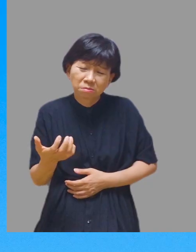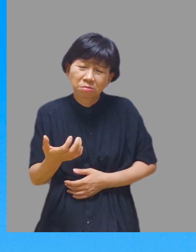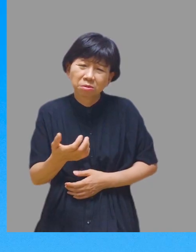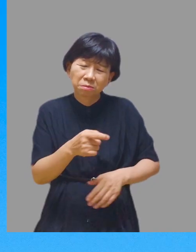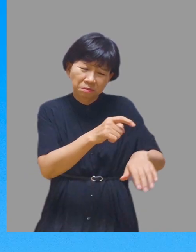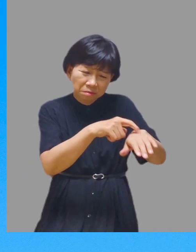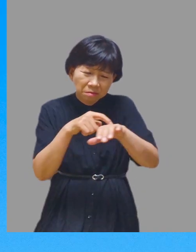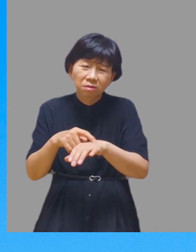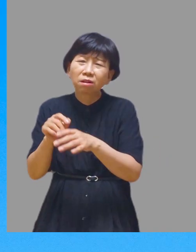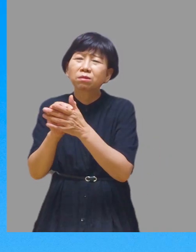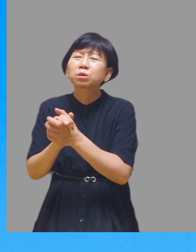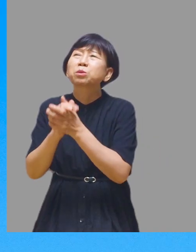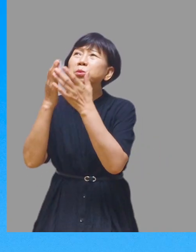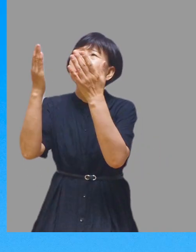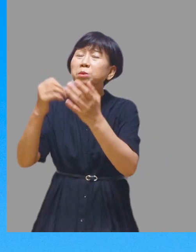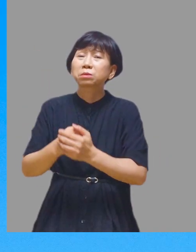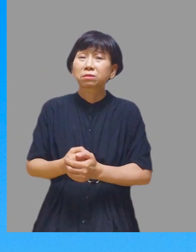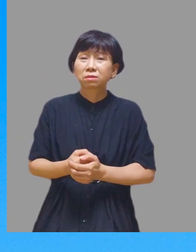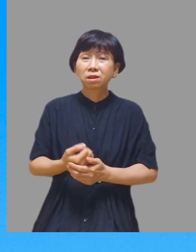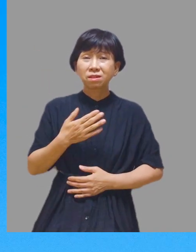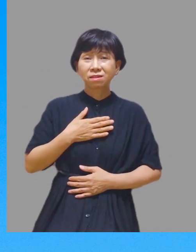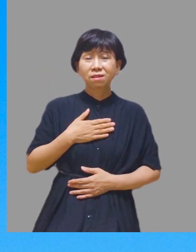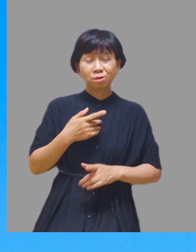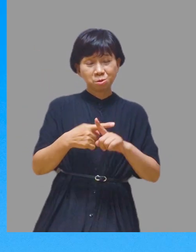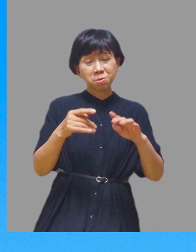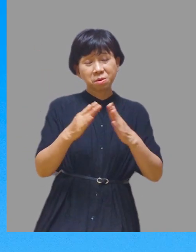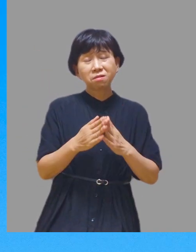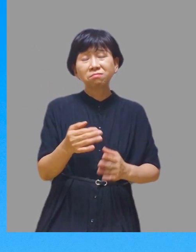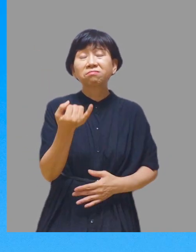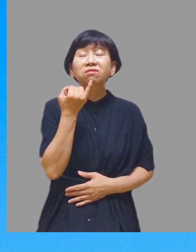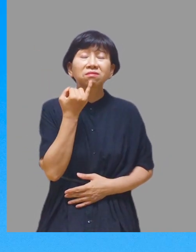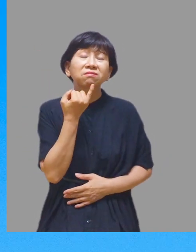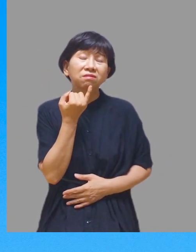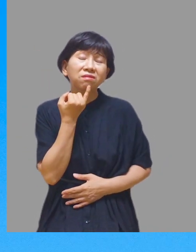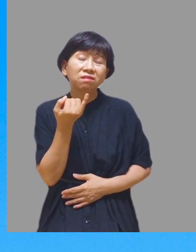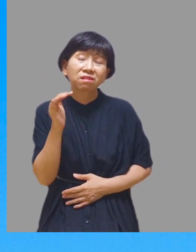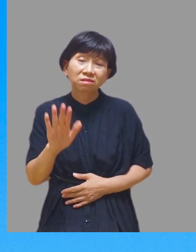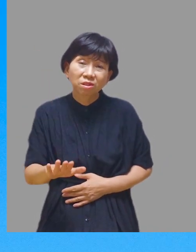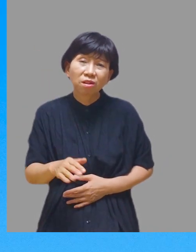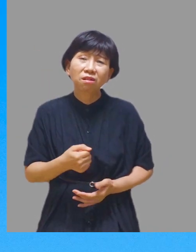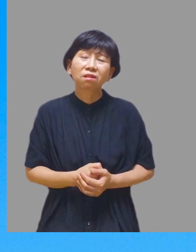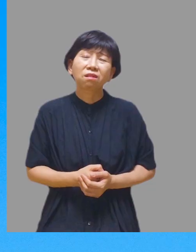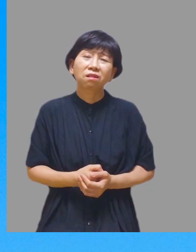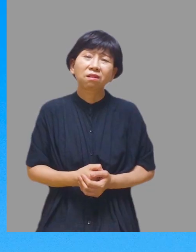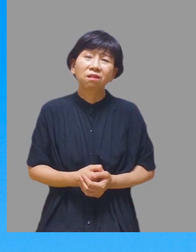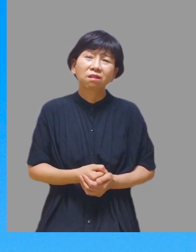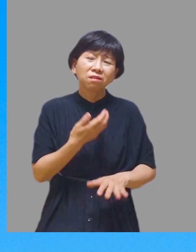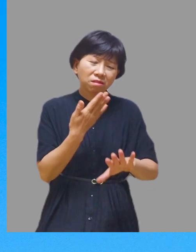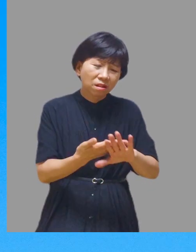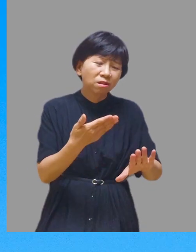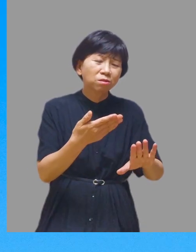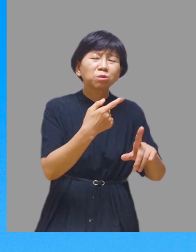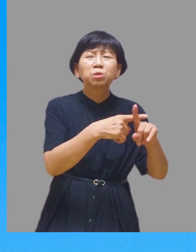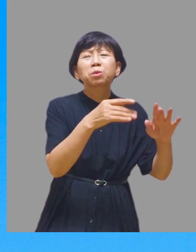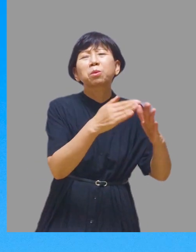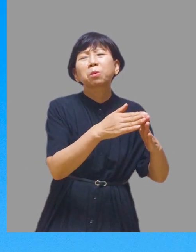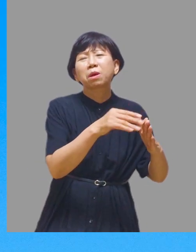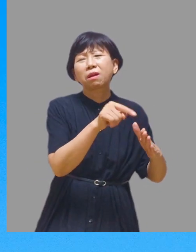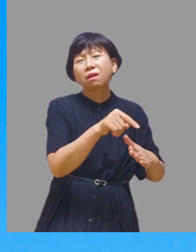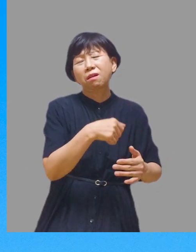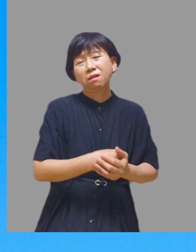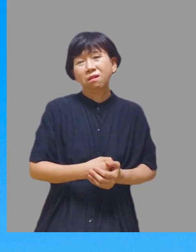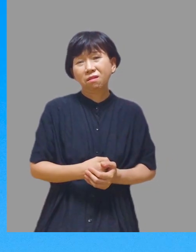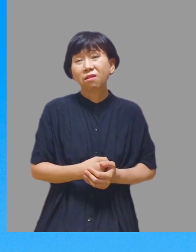같이 기도하자고요. 우리 교회는 괜찮겠죠. 뭐 별일이 있겠어요? 근데 주변의 다른 교회들을 위해서도 기도하자는 거예요. 우리